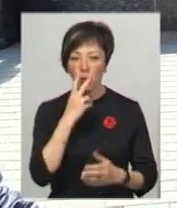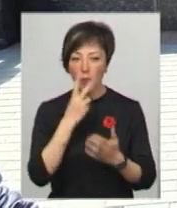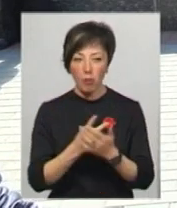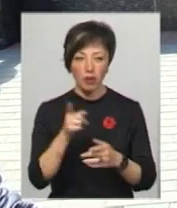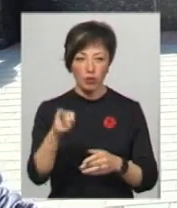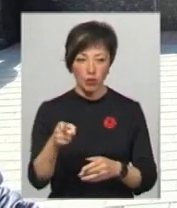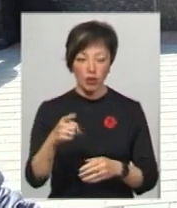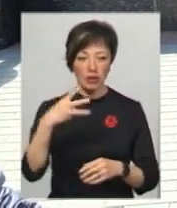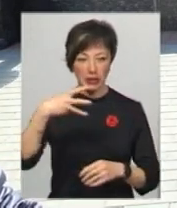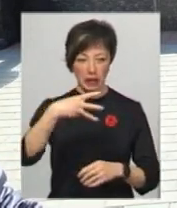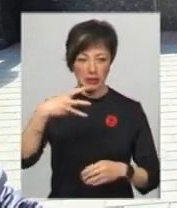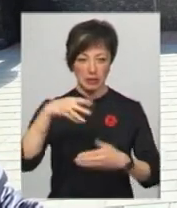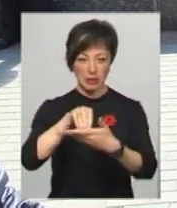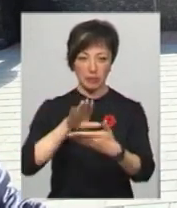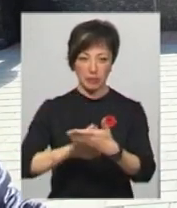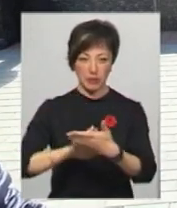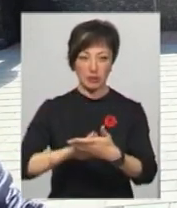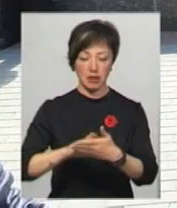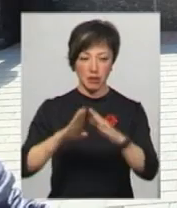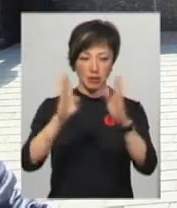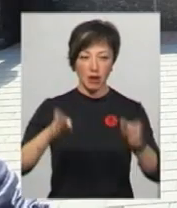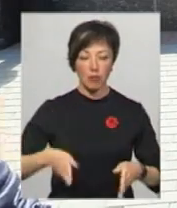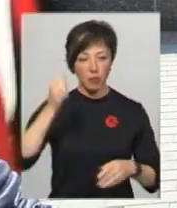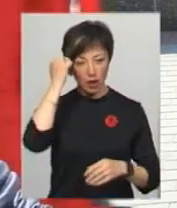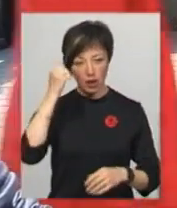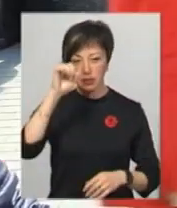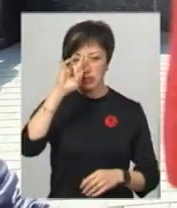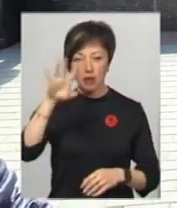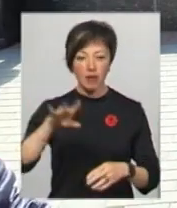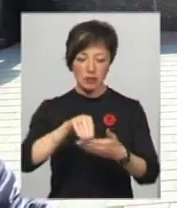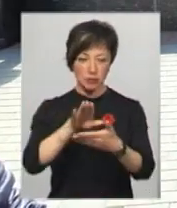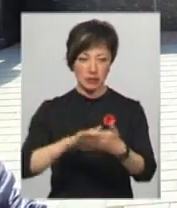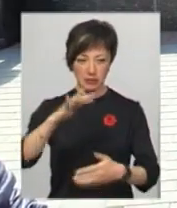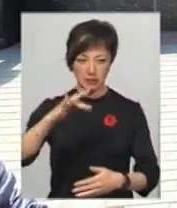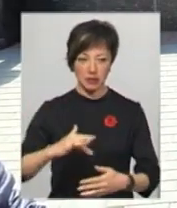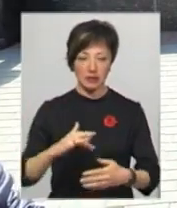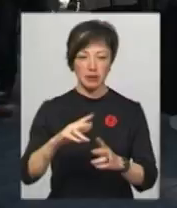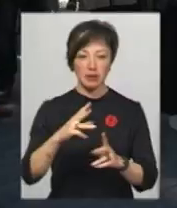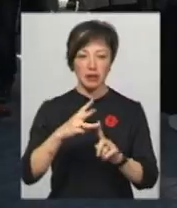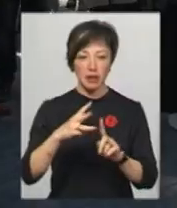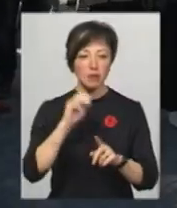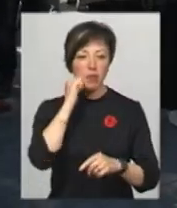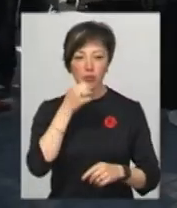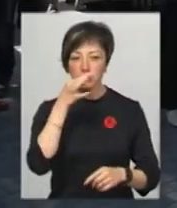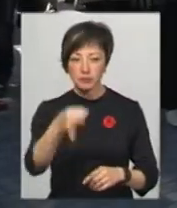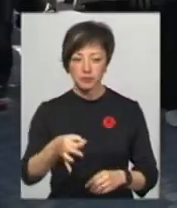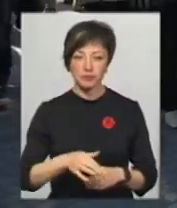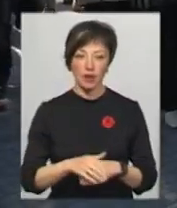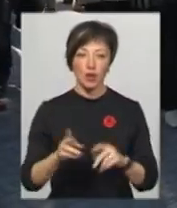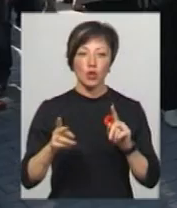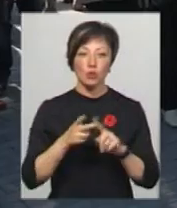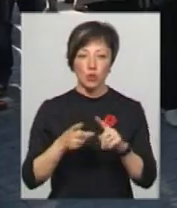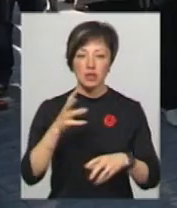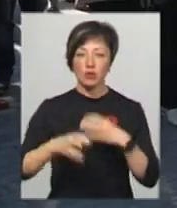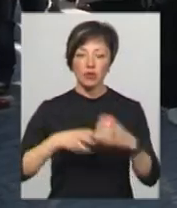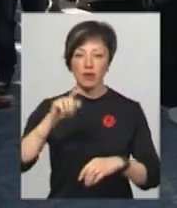його, третій записано, отак от теж на меморіалі слави, що записаний третій, і сказав бабці. Друга світова війна торкнулася